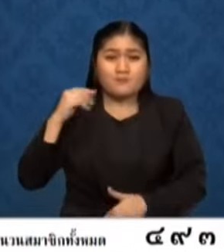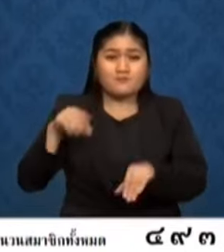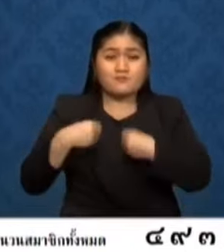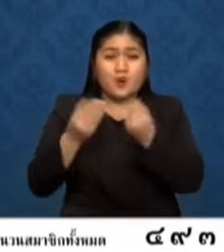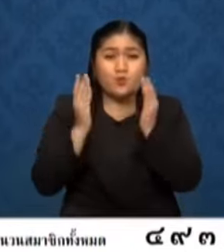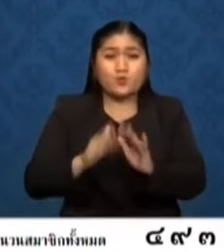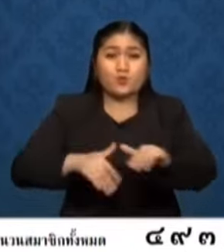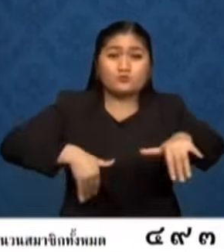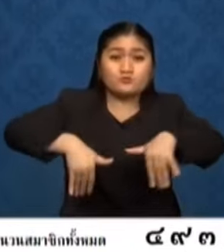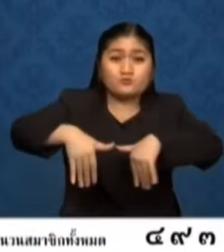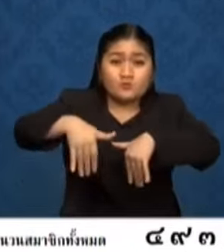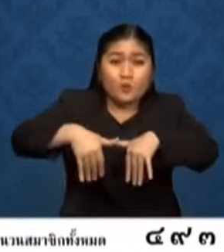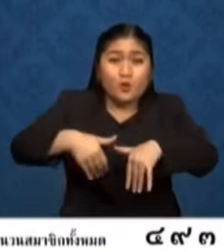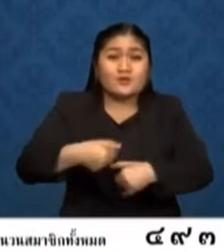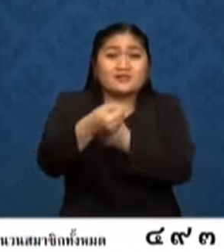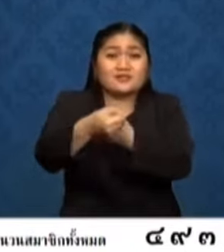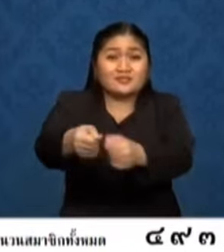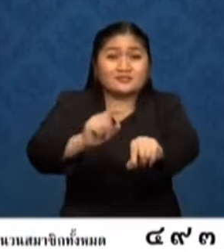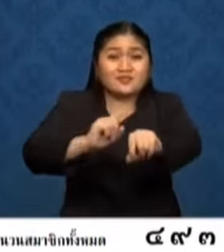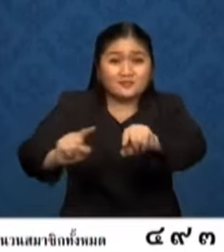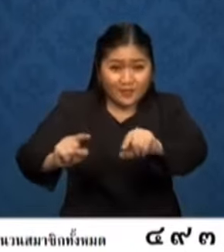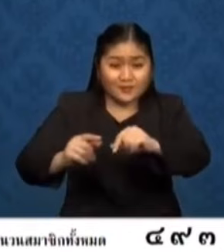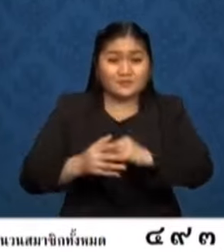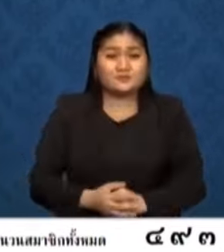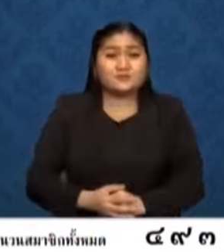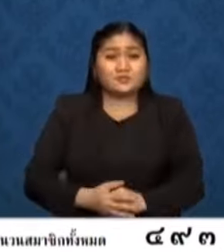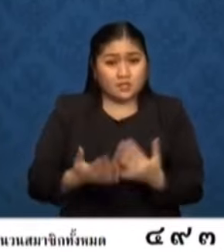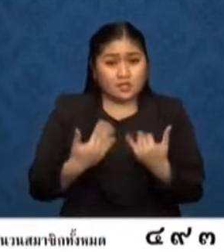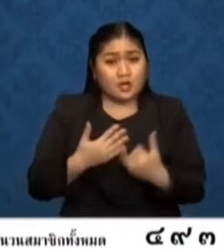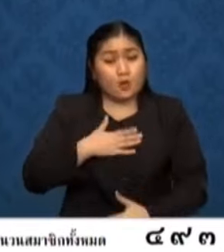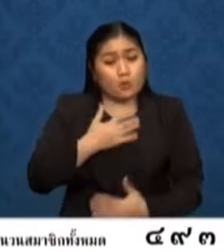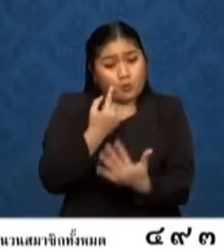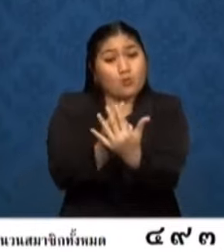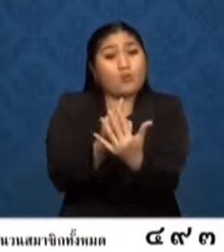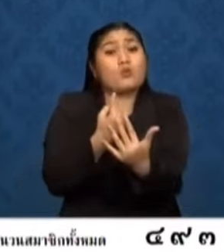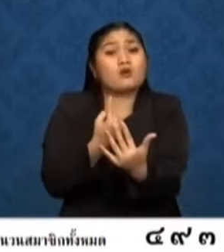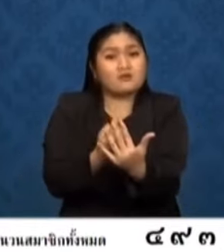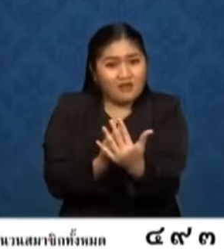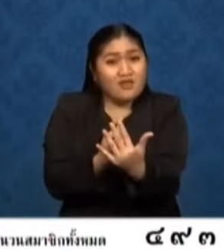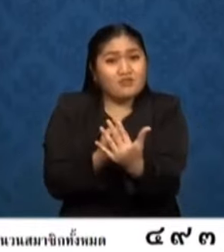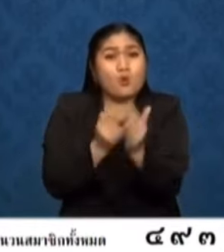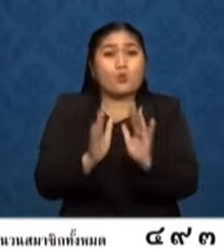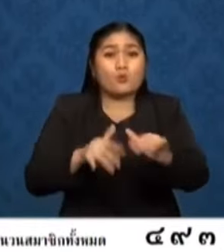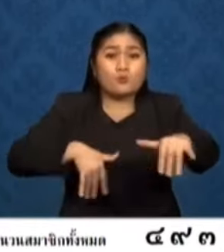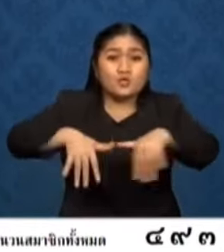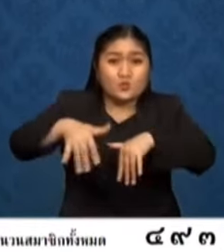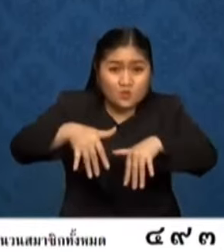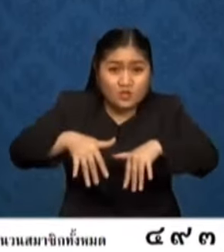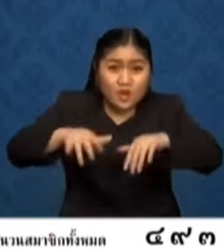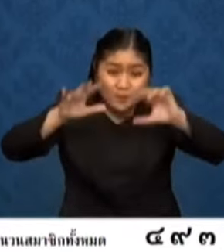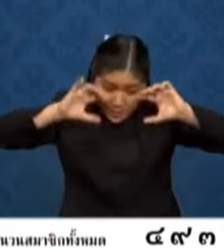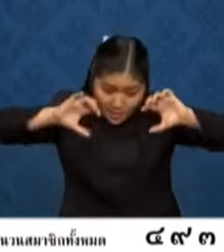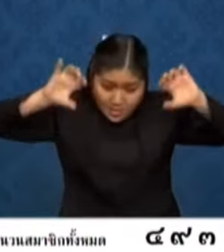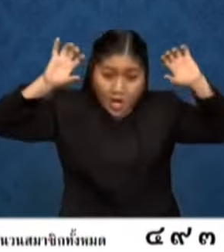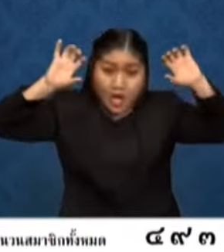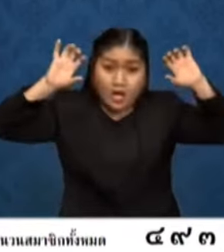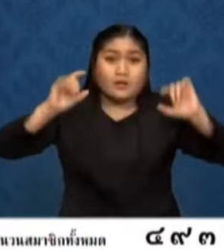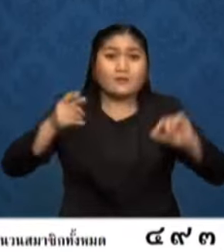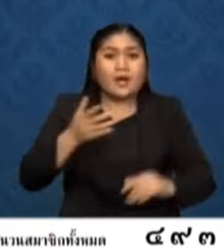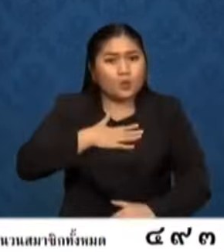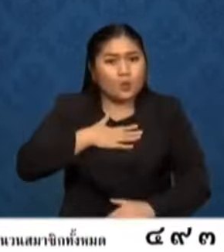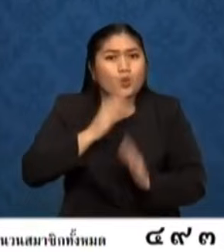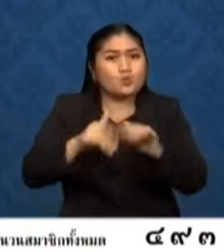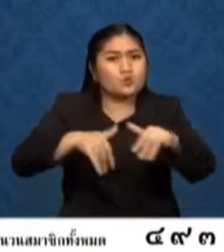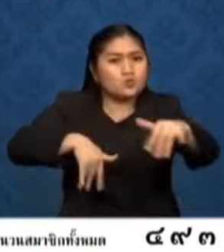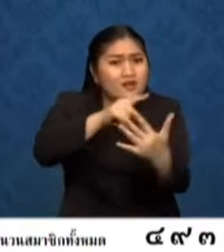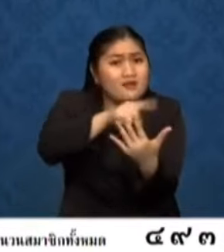นเกษตก่อนธรรมฐานครับเราเป็ผู้แทนรัศดอนเป็รัฐบาลที่มาจากพน้ปชาชนเราจะ